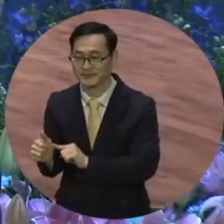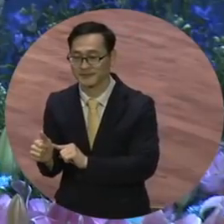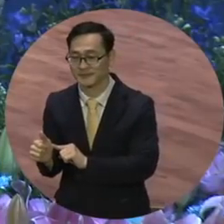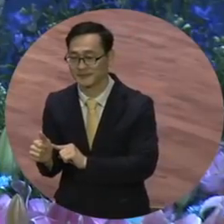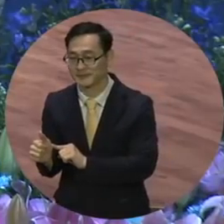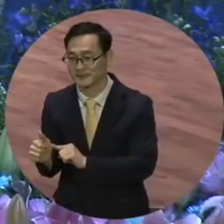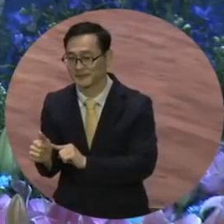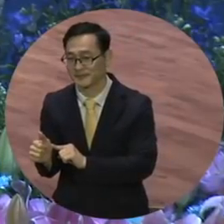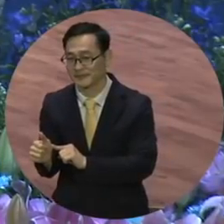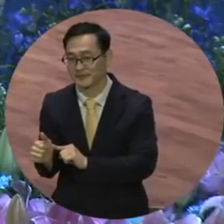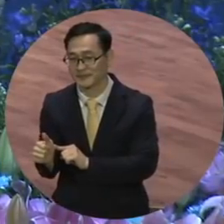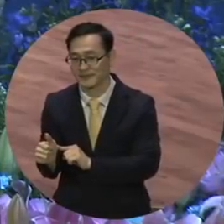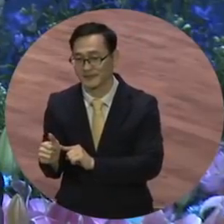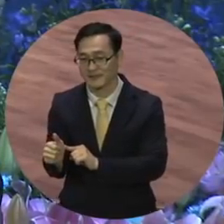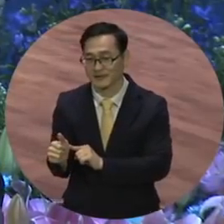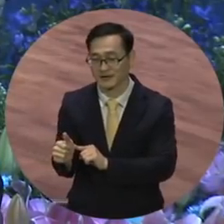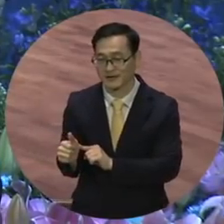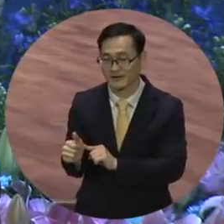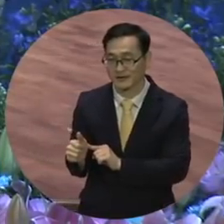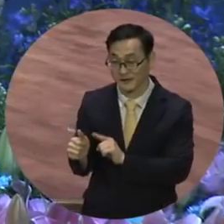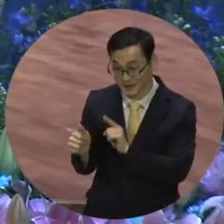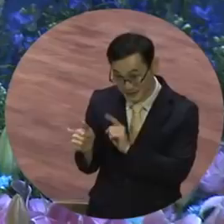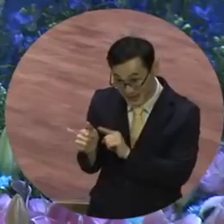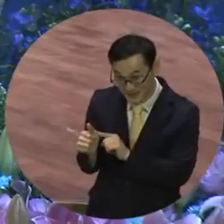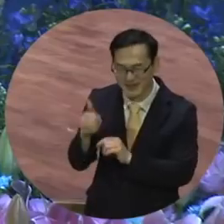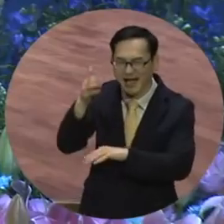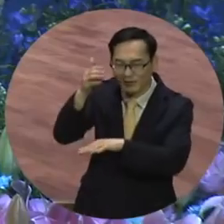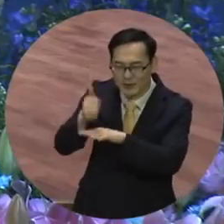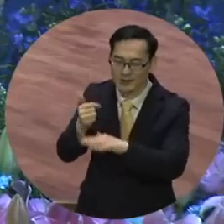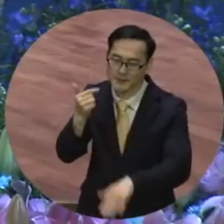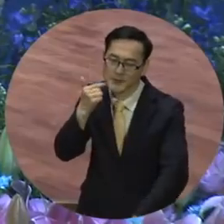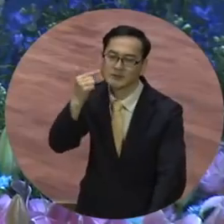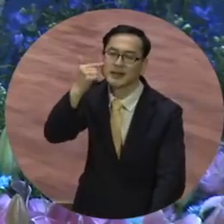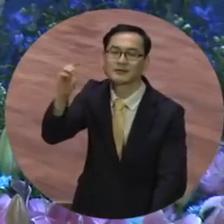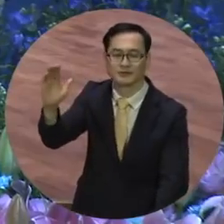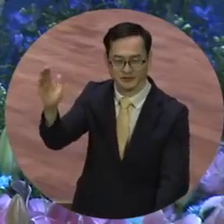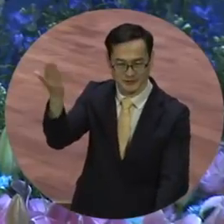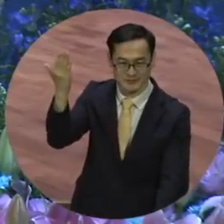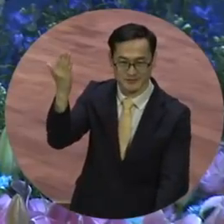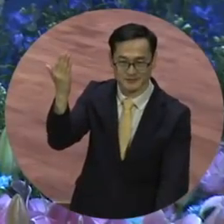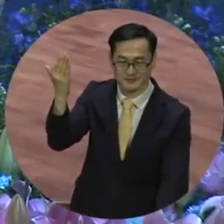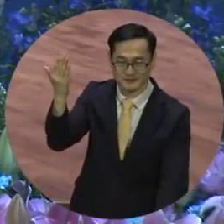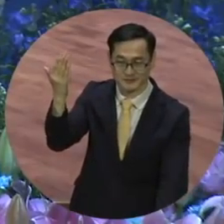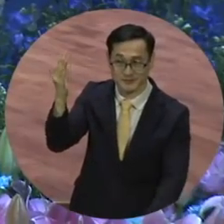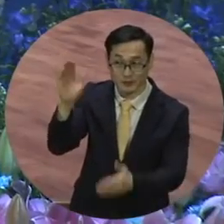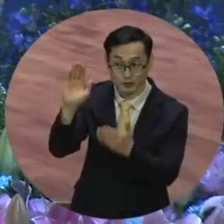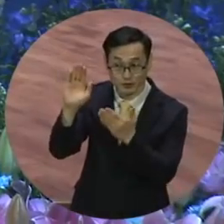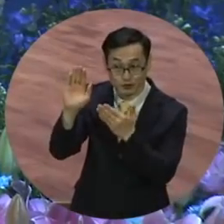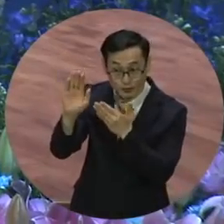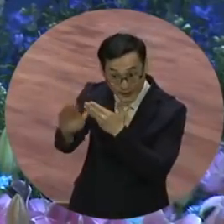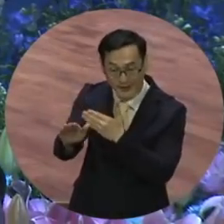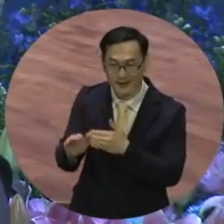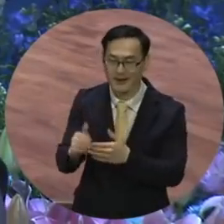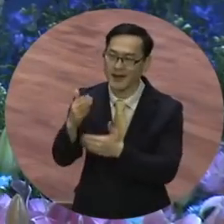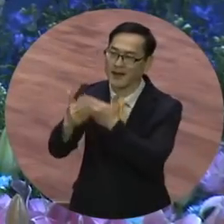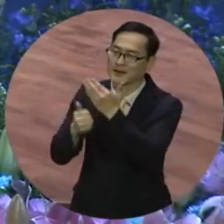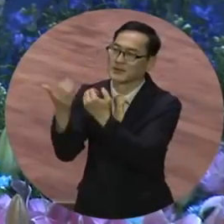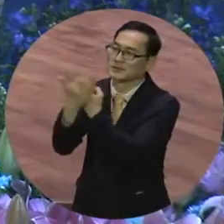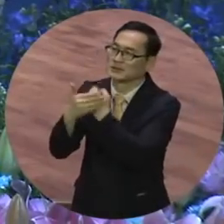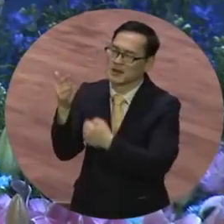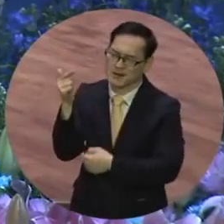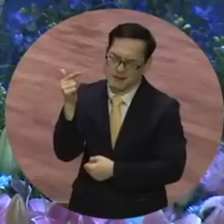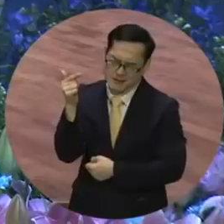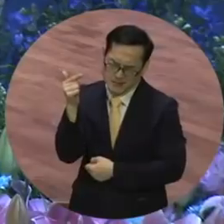믿었어요. 막 극과 극이지요. 그래서 이분이 목사가 되었어요. 목사가 되고 나서 너무 하나님의